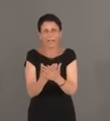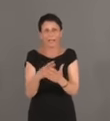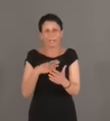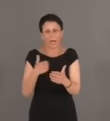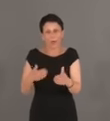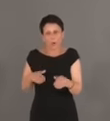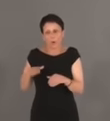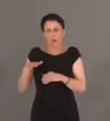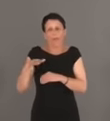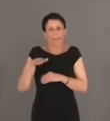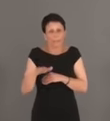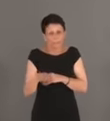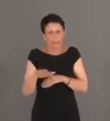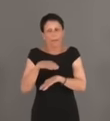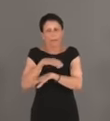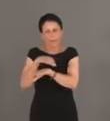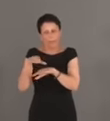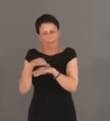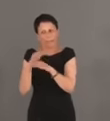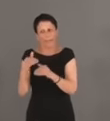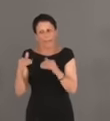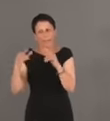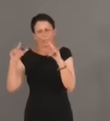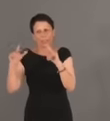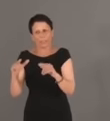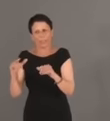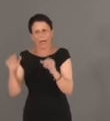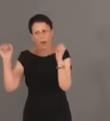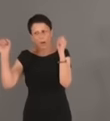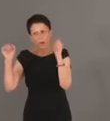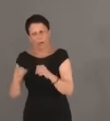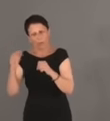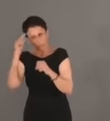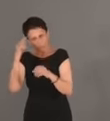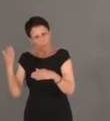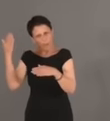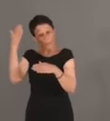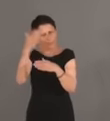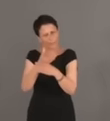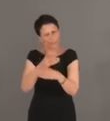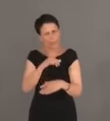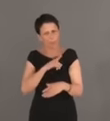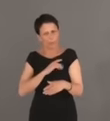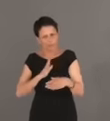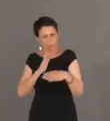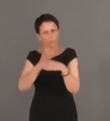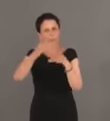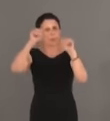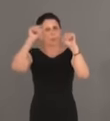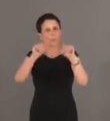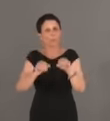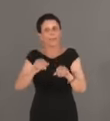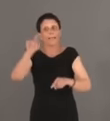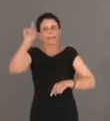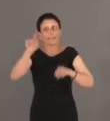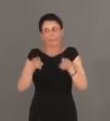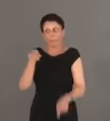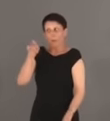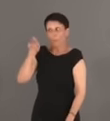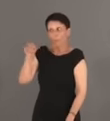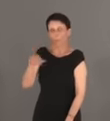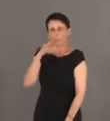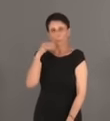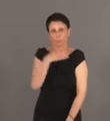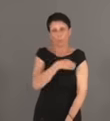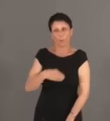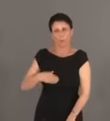étape. Le préfet à l'égalité des chances a donné son accord pour que les forces de police puissent intervenir. Tout dépend de vous désormais. Tout